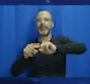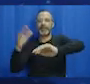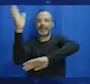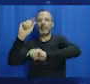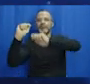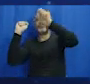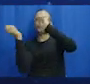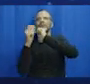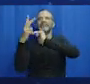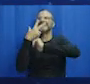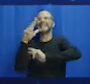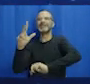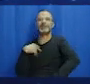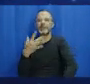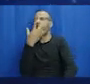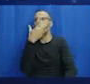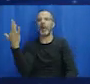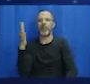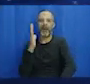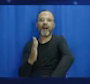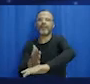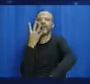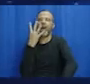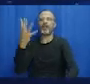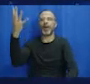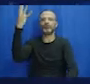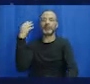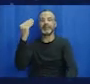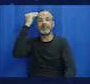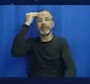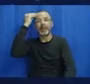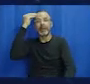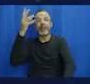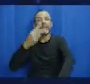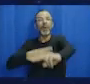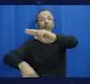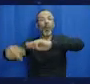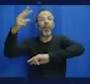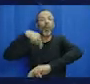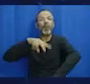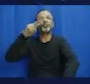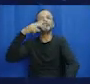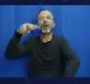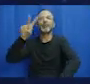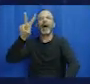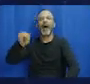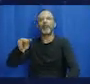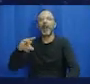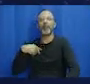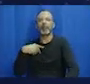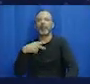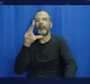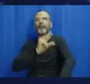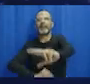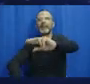تتحول لدولة عنصرية واضحة مش من اليوم، صار لها سنتين وثلاثة وأربعة. وأذكرك إذا بترجع تاريخيا لسنة 2000، بعد سنة 2000 إحنا كنا نحكي على